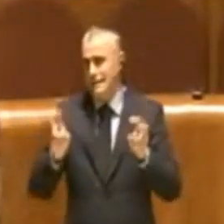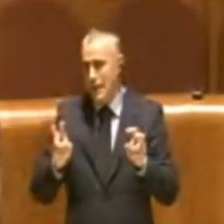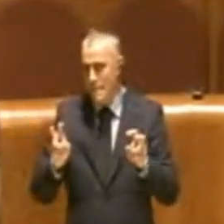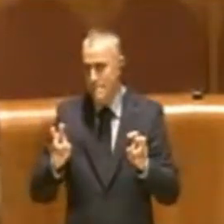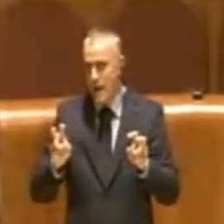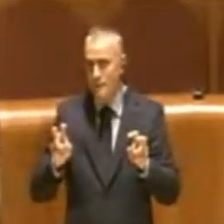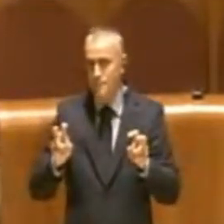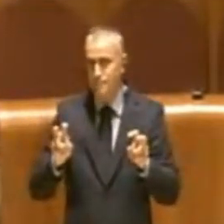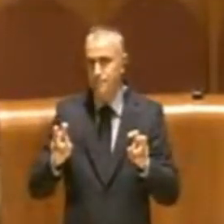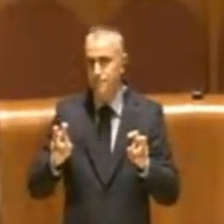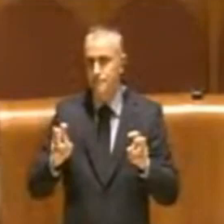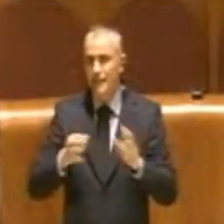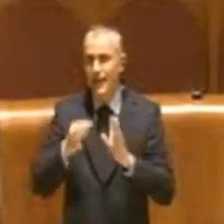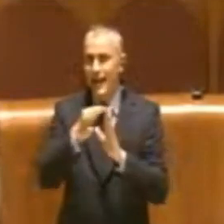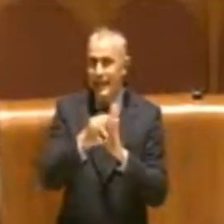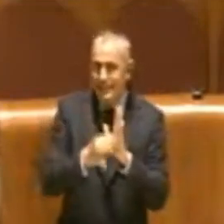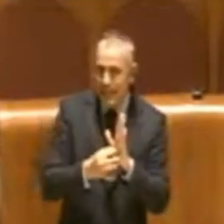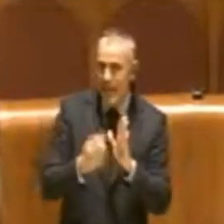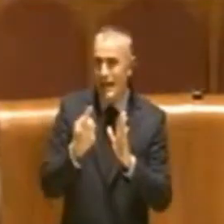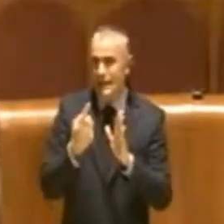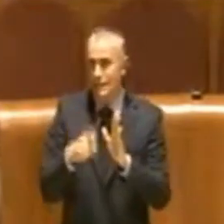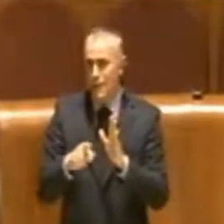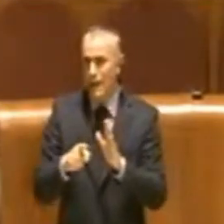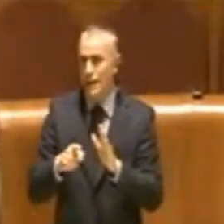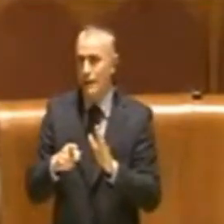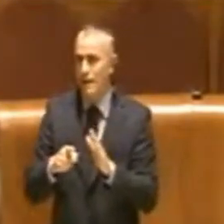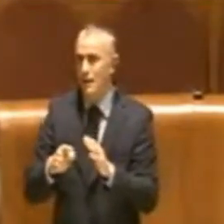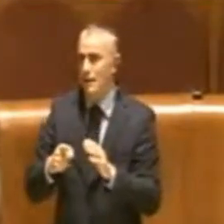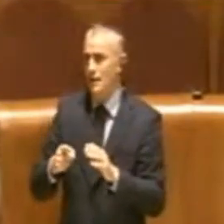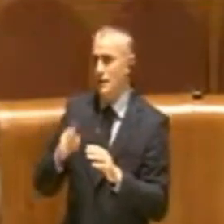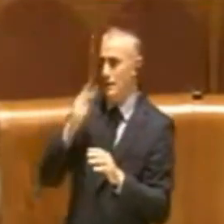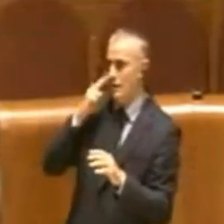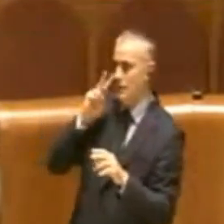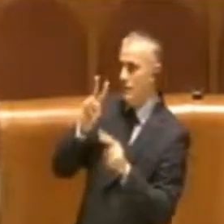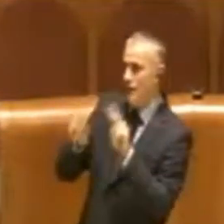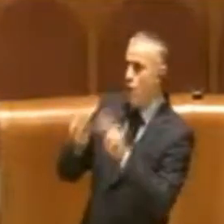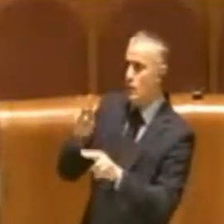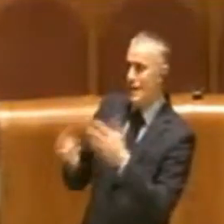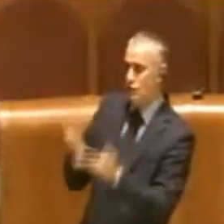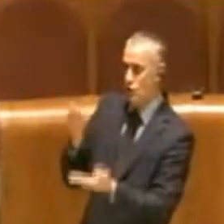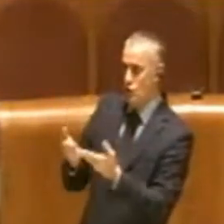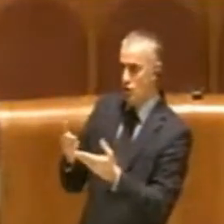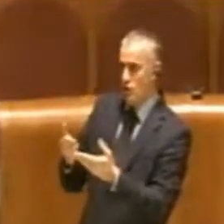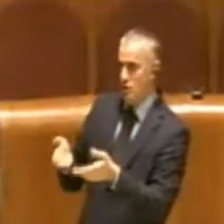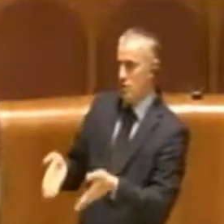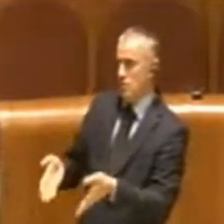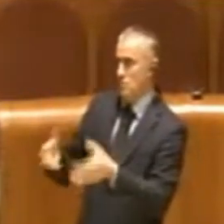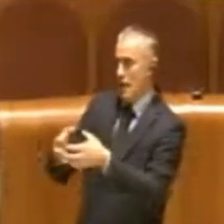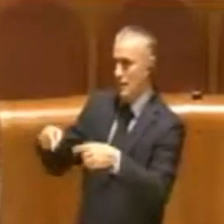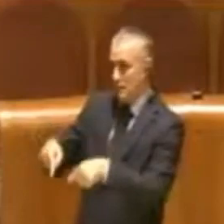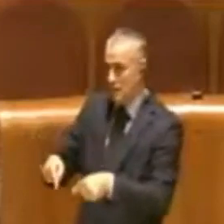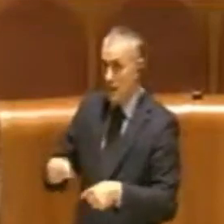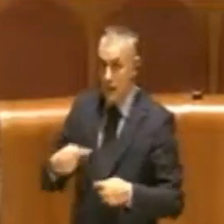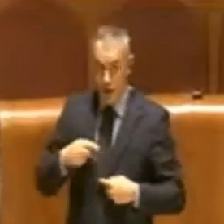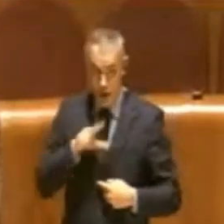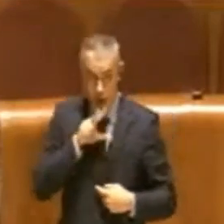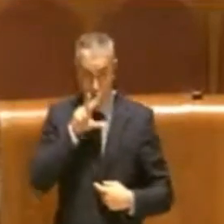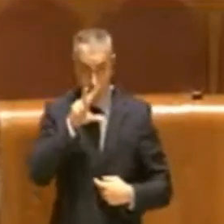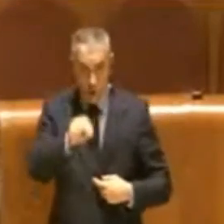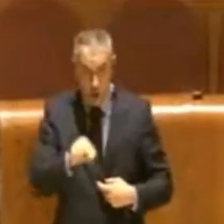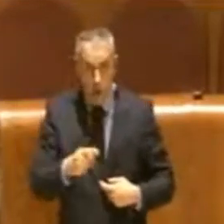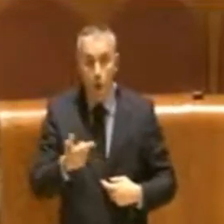di tutti, insomma, i criteri della valutazione della performance dell'ente. Non è, e lo dico senza che questo possa diventare poi oggetto di